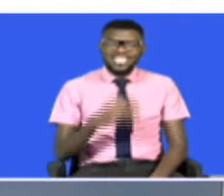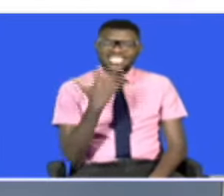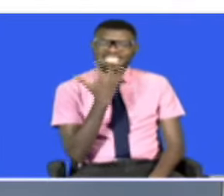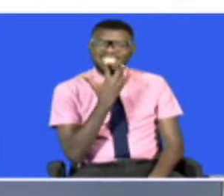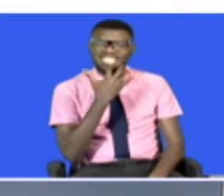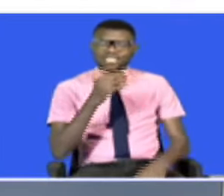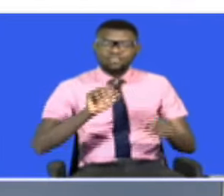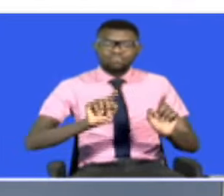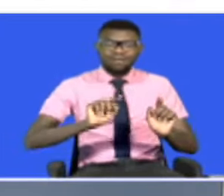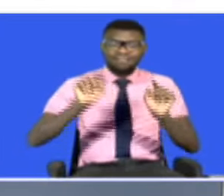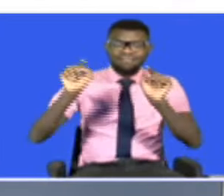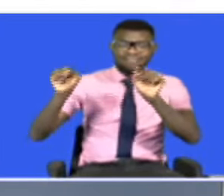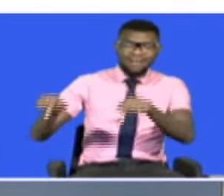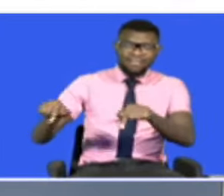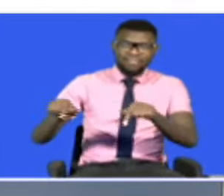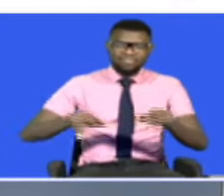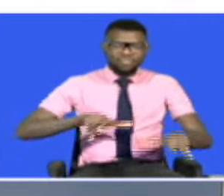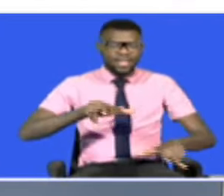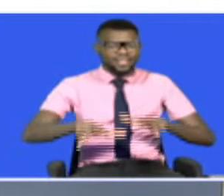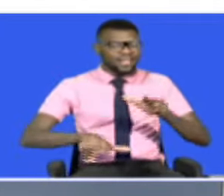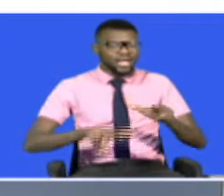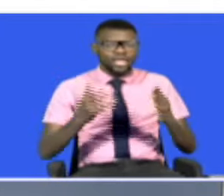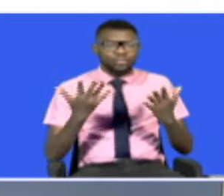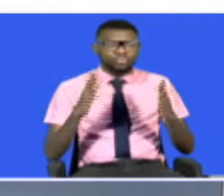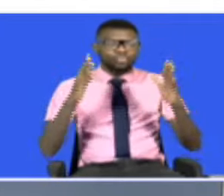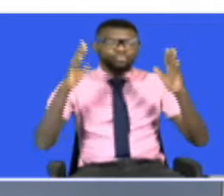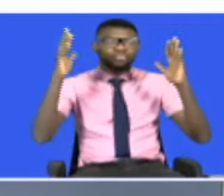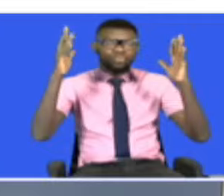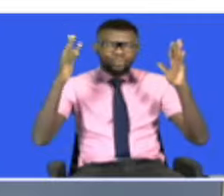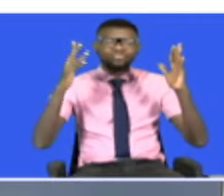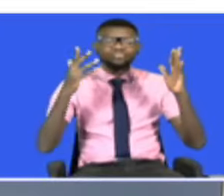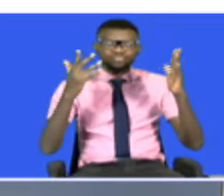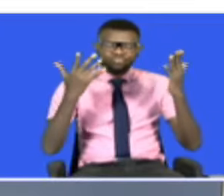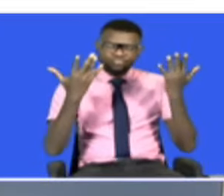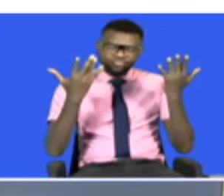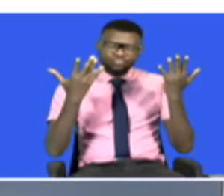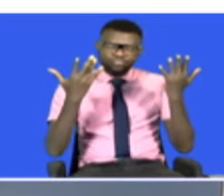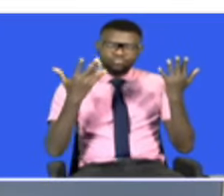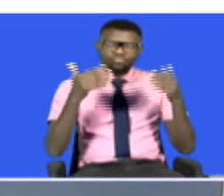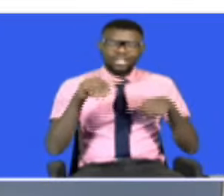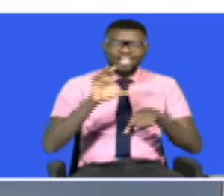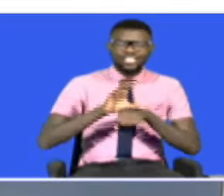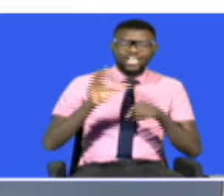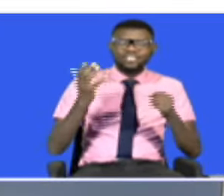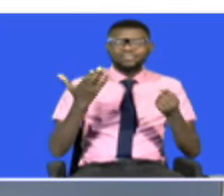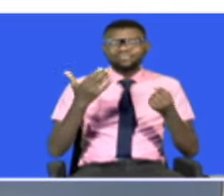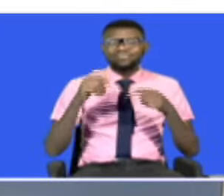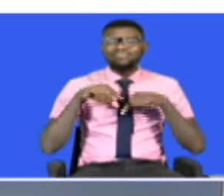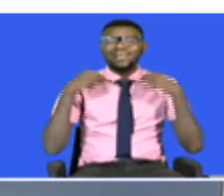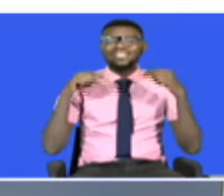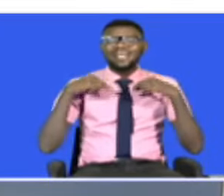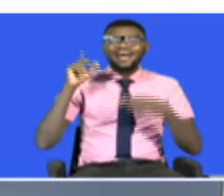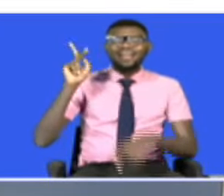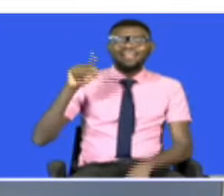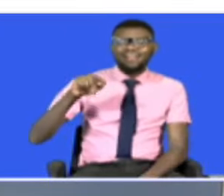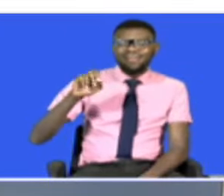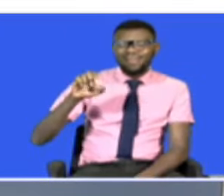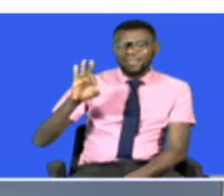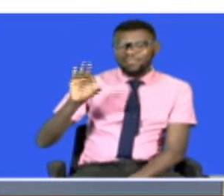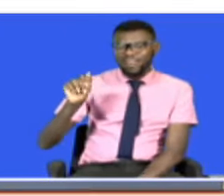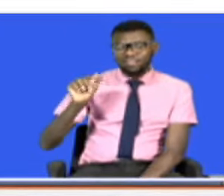hafla ya kumtawaza Askofu Samuel Karemi Julius wa kanisa la Pefa. Clement Masombo na kina cha taarifa